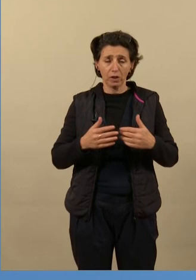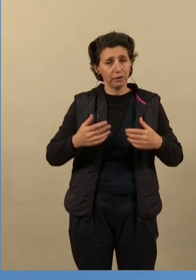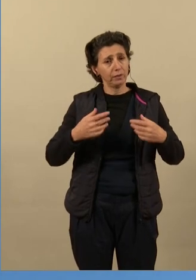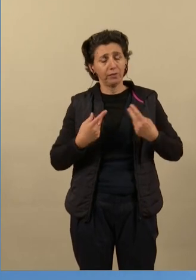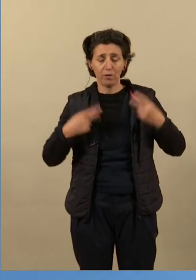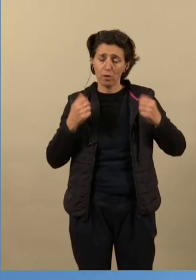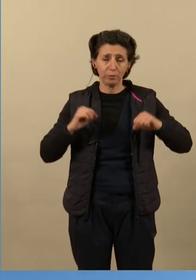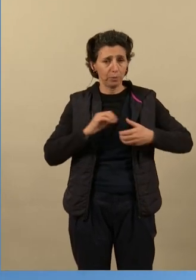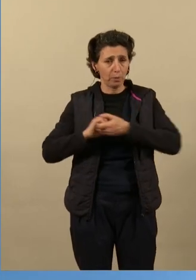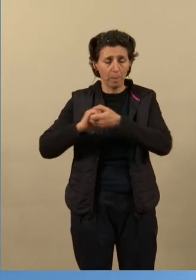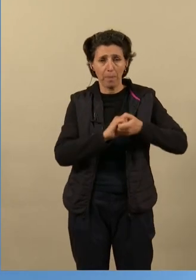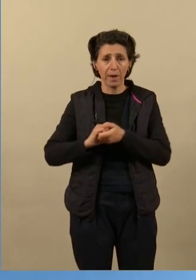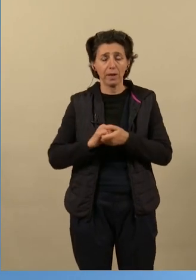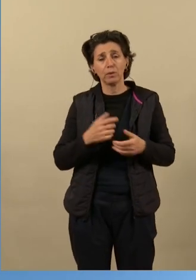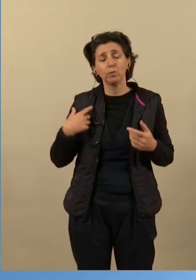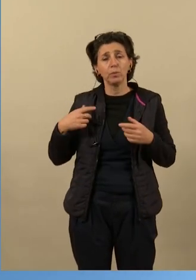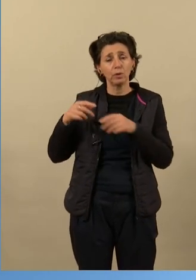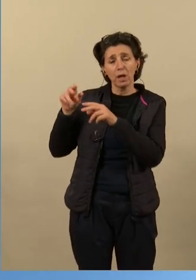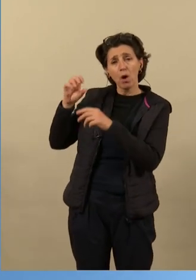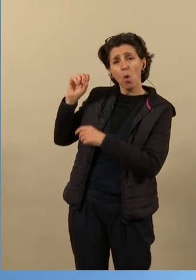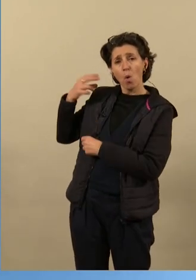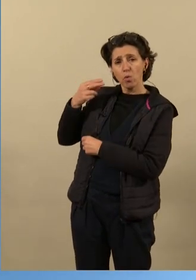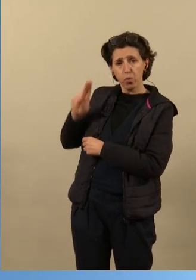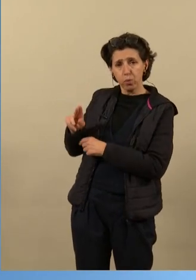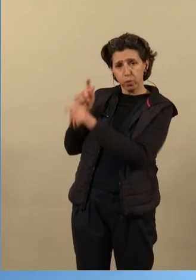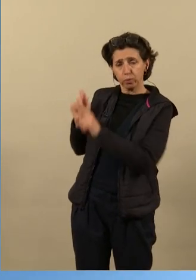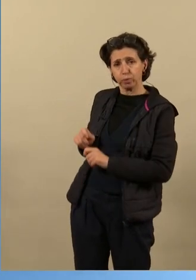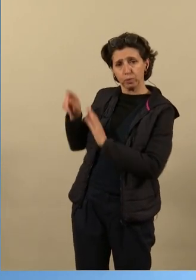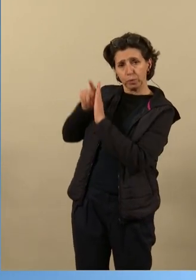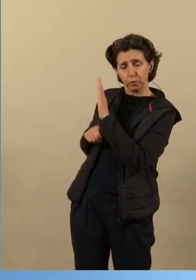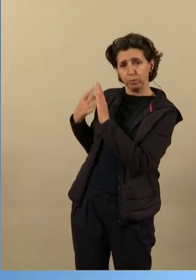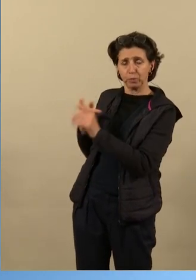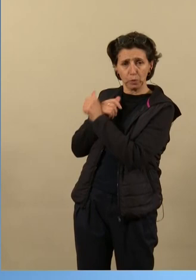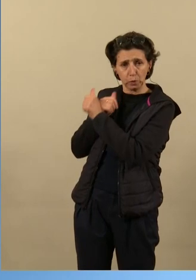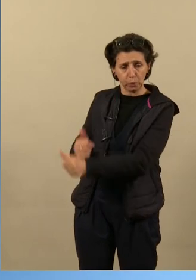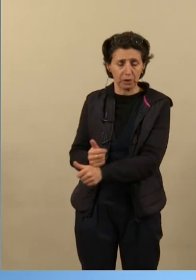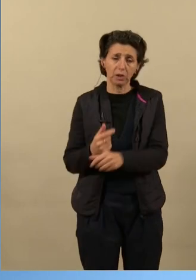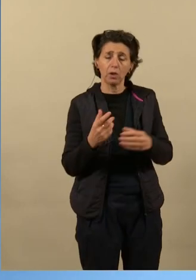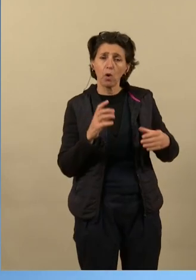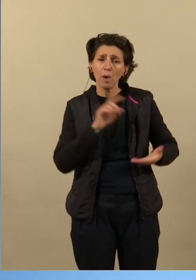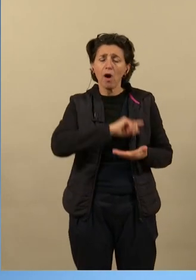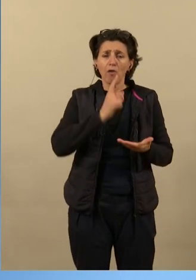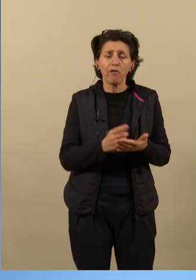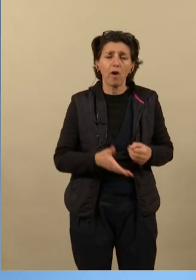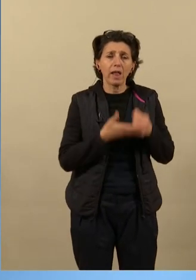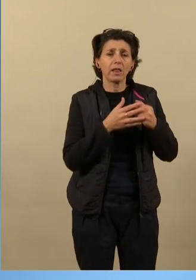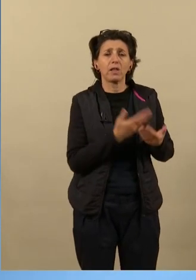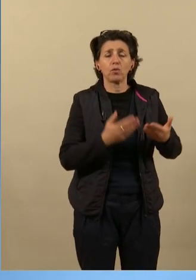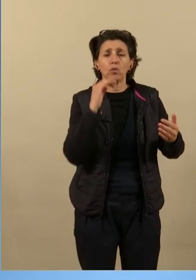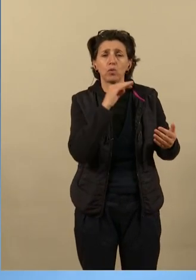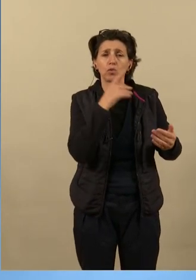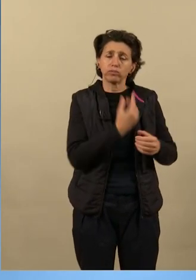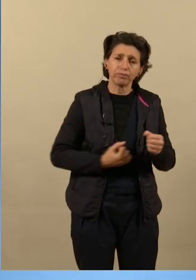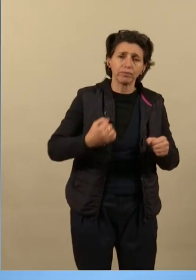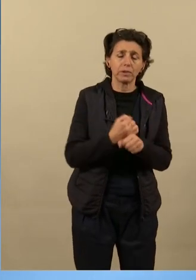résolutions de l'ONU œuvrer en faveur de la création d'un fond d'aide d'urgence pour les populations civiles et la reconstruction que pourront